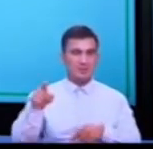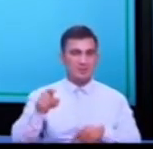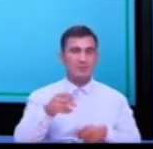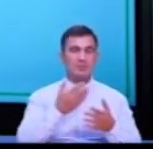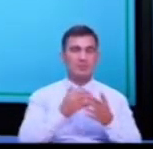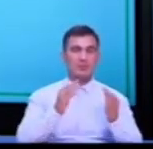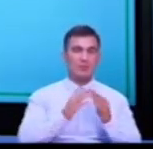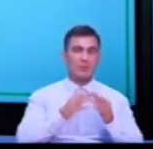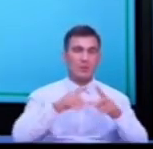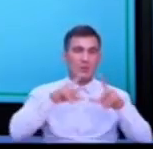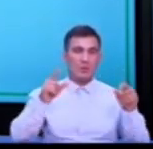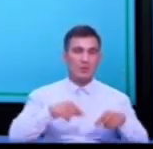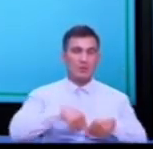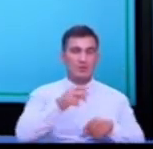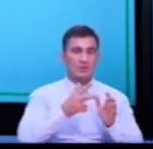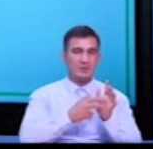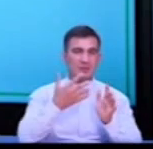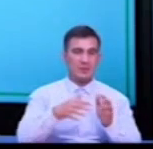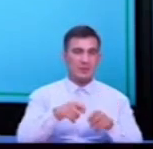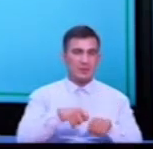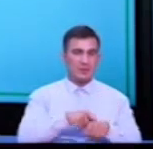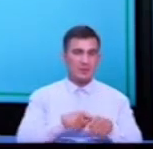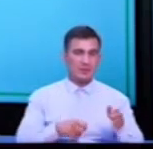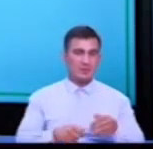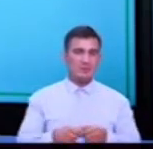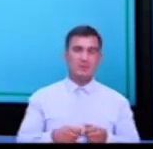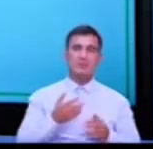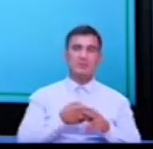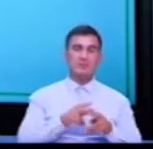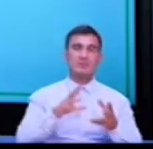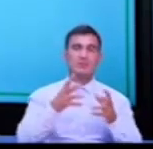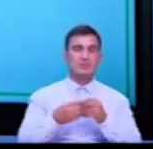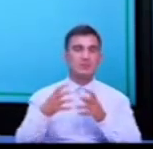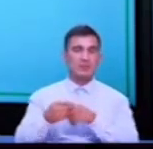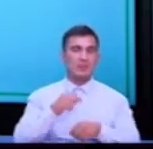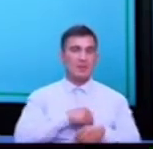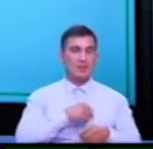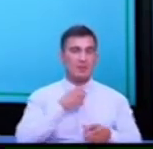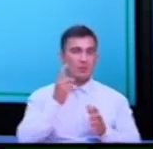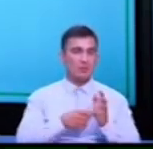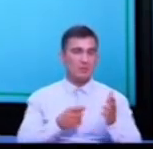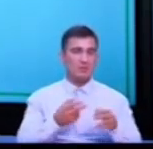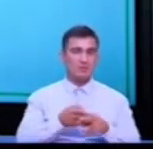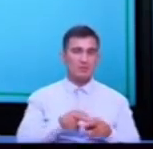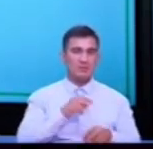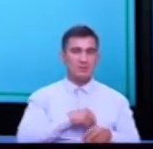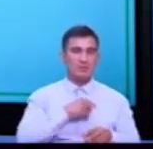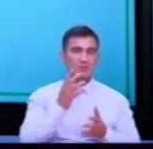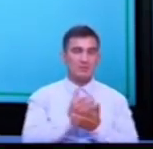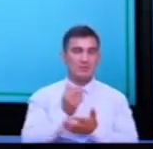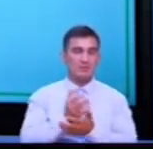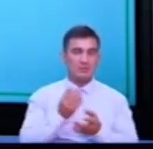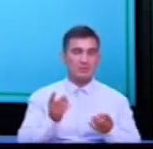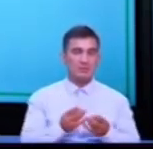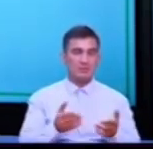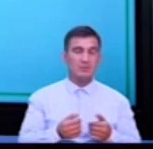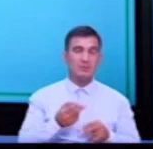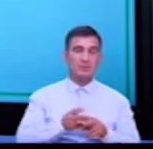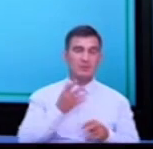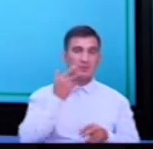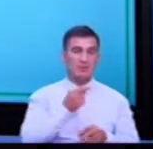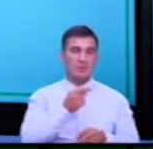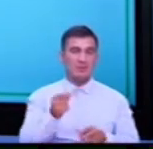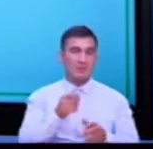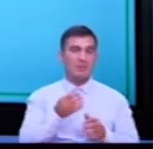uydan maktabgacha 850 metr. Endi esa ularning farqi so'ralgan. Buning uchun farqini topish uchun ayiramiz. Lekin